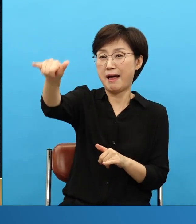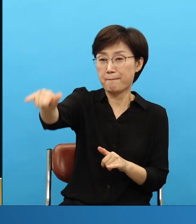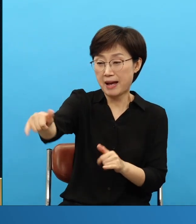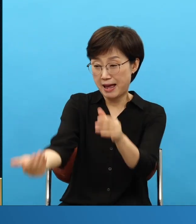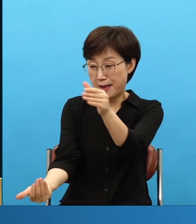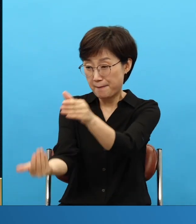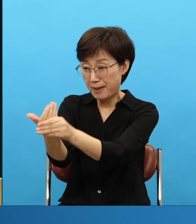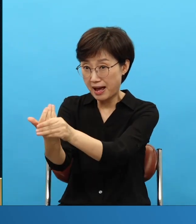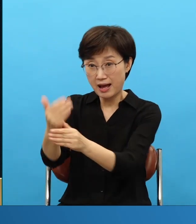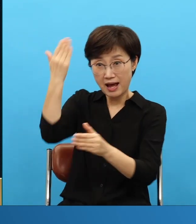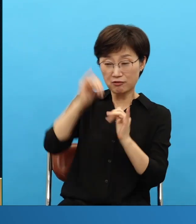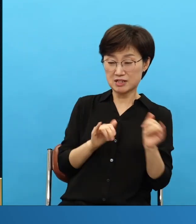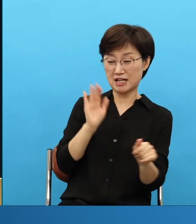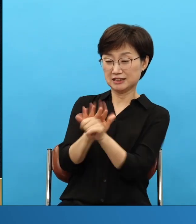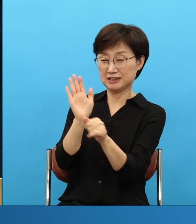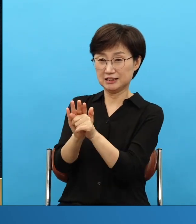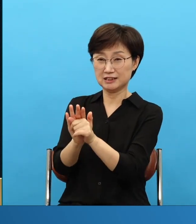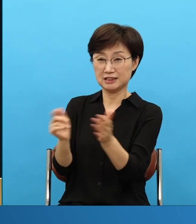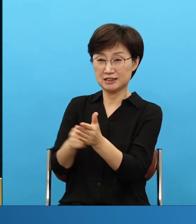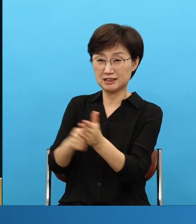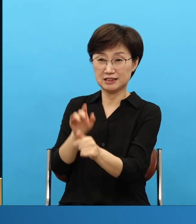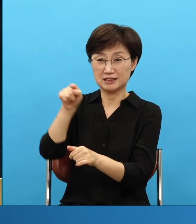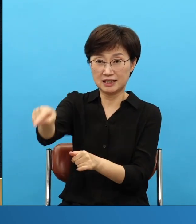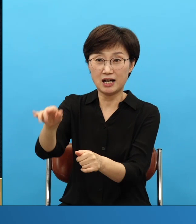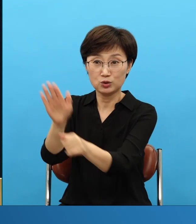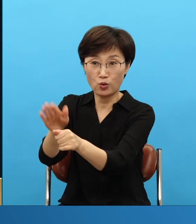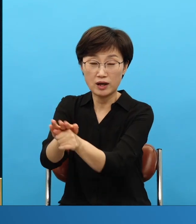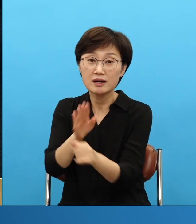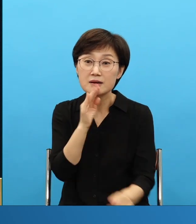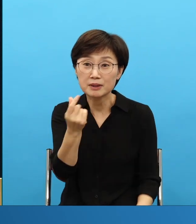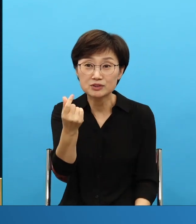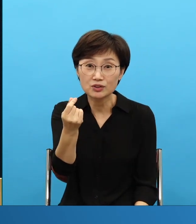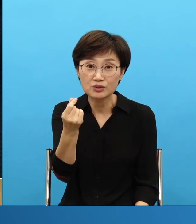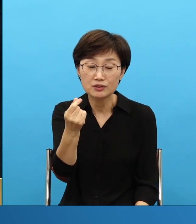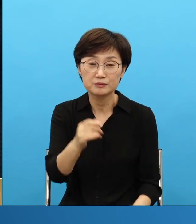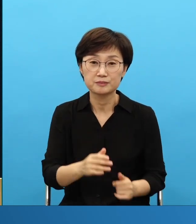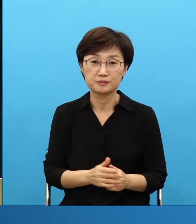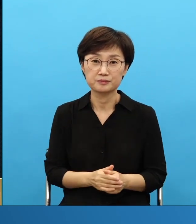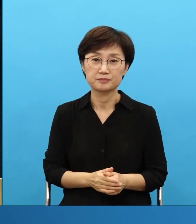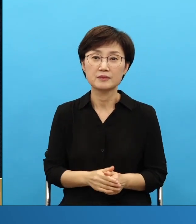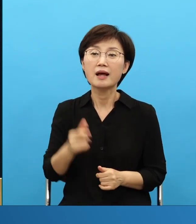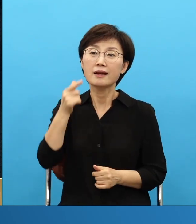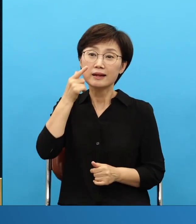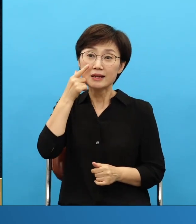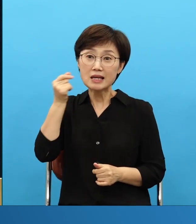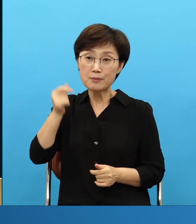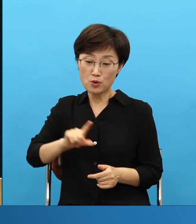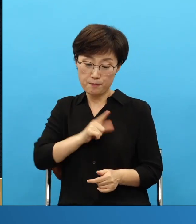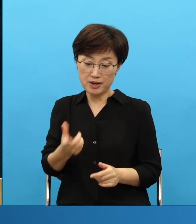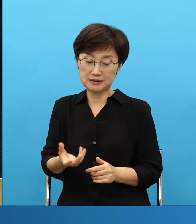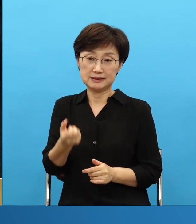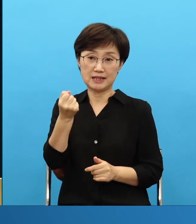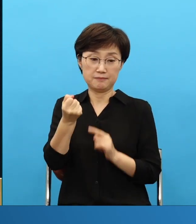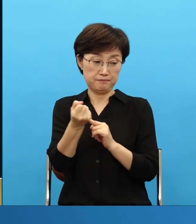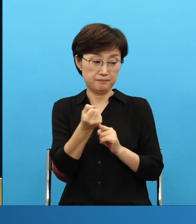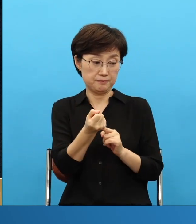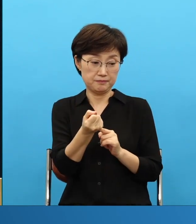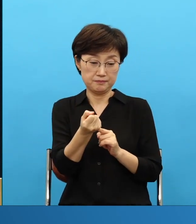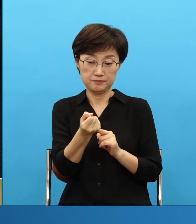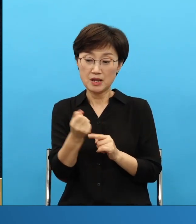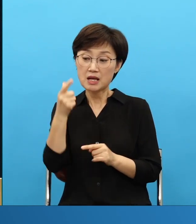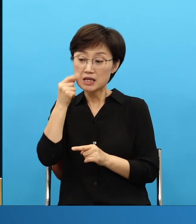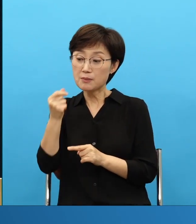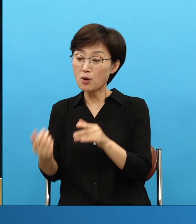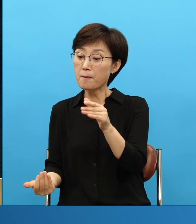who's facing difficulty somewhere, then the Korean government will go there. 아니 일본 시민권자가 어디 사고 났는데 한국 사람은 왜 갑니까?